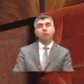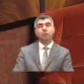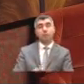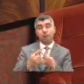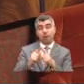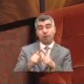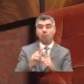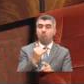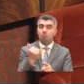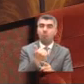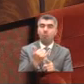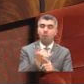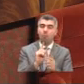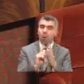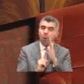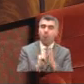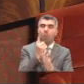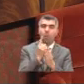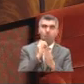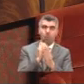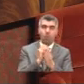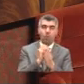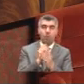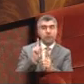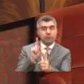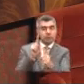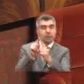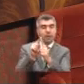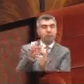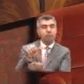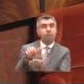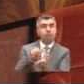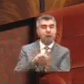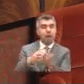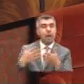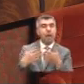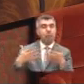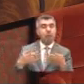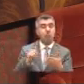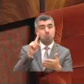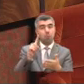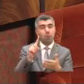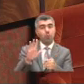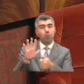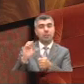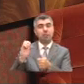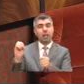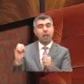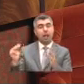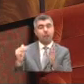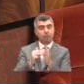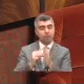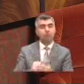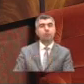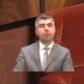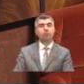عنده الأسبقية وأولي، والفئة ديال الفلاحة هي الفئة الكبيرة 1,600,000، والمرحلة الحالية